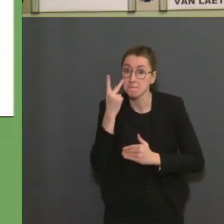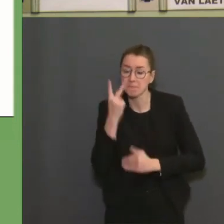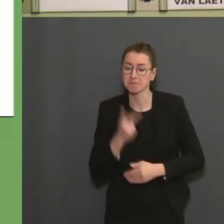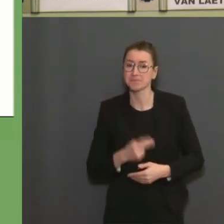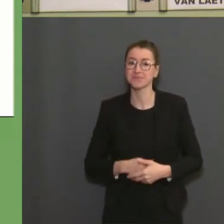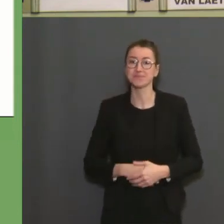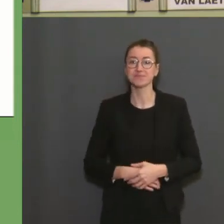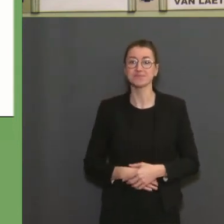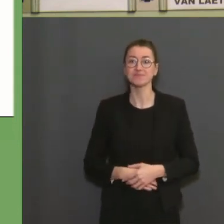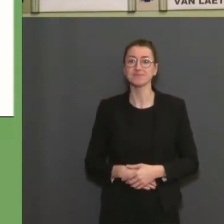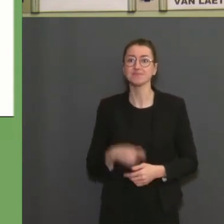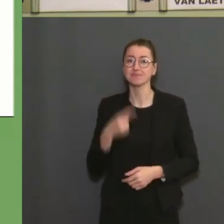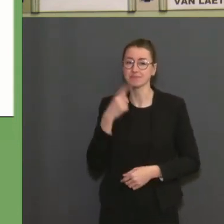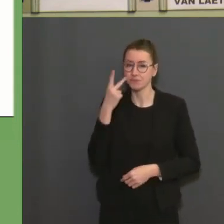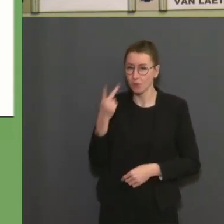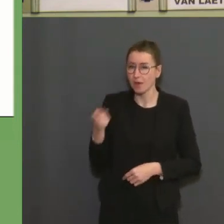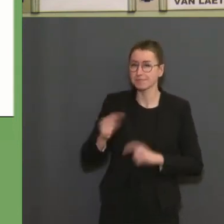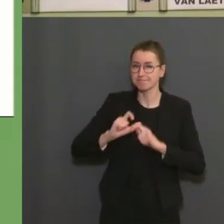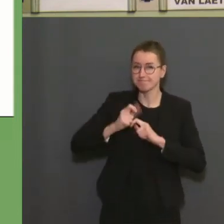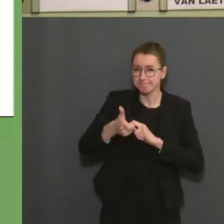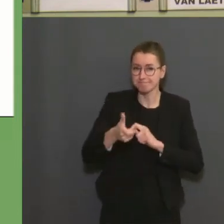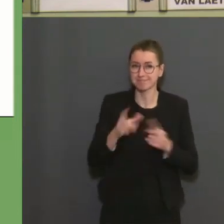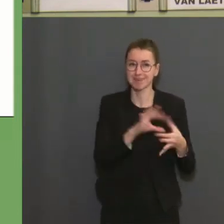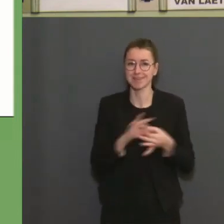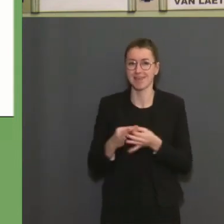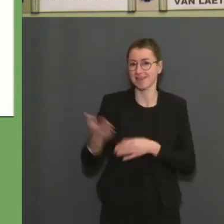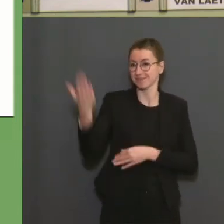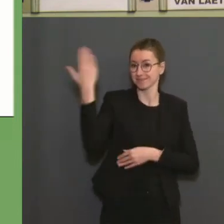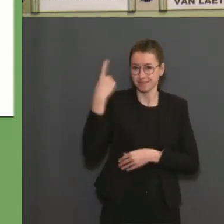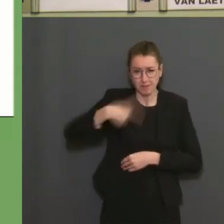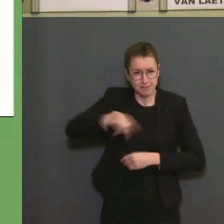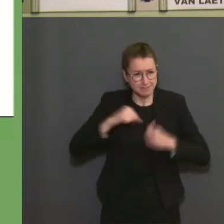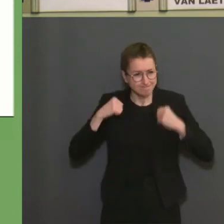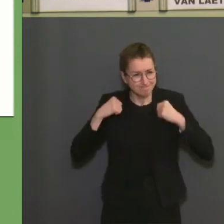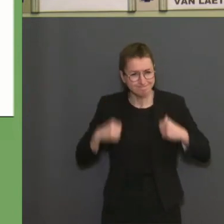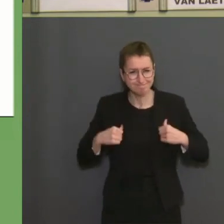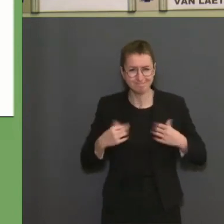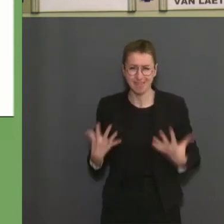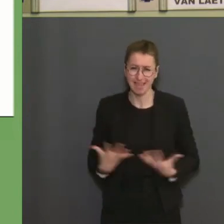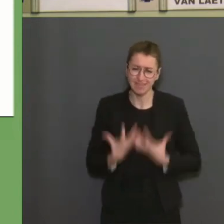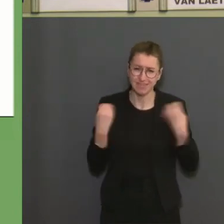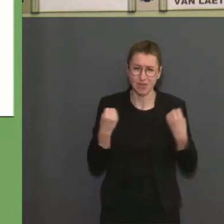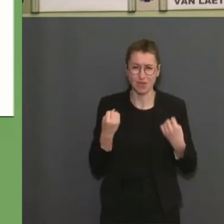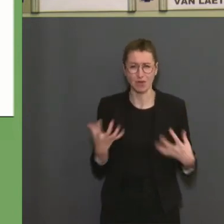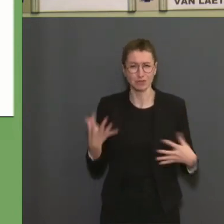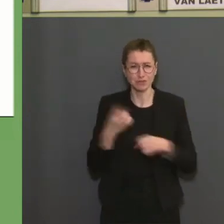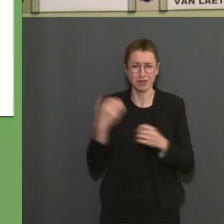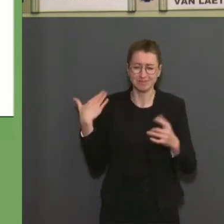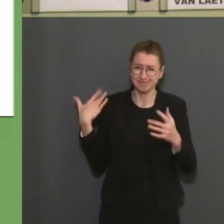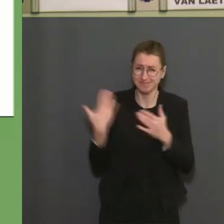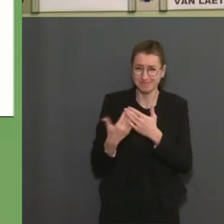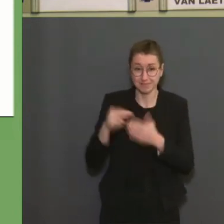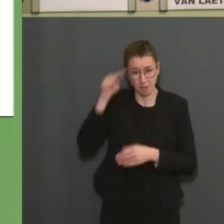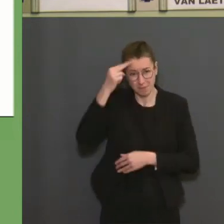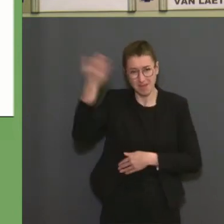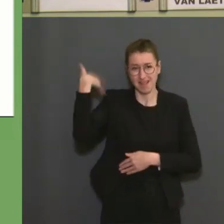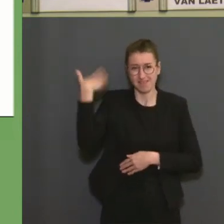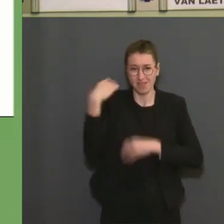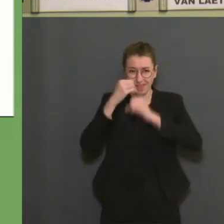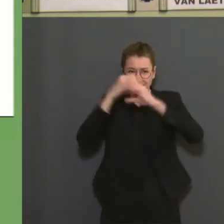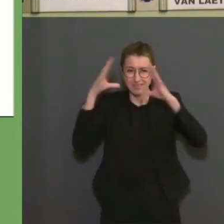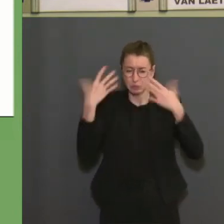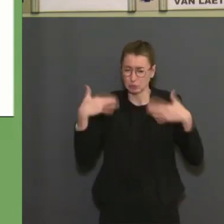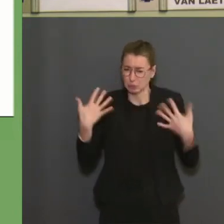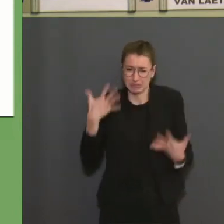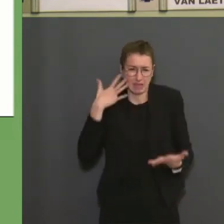avez fournis. Ceci nous permet de nous éloigner petit à petit du scénario catastrophe où on aurait crevé le